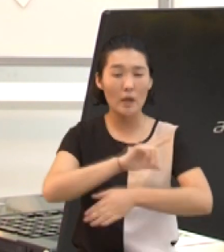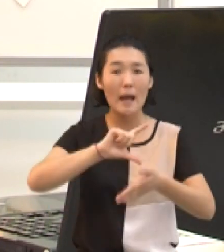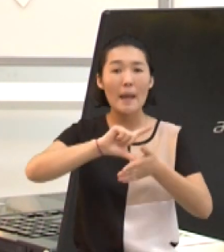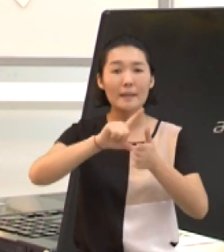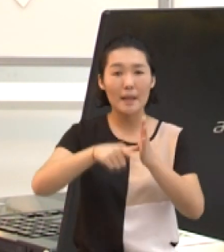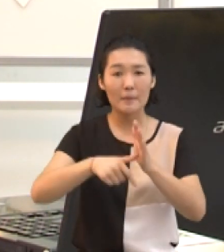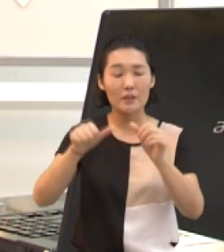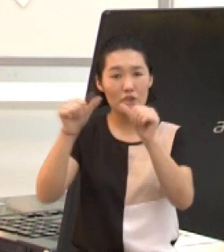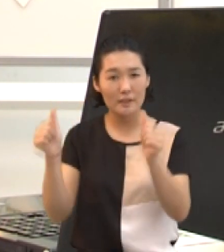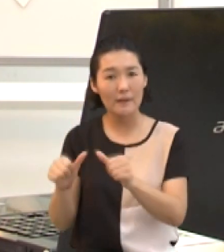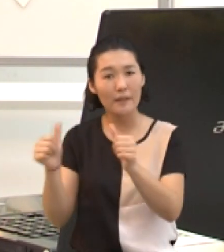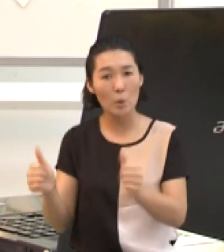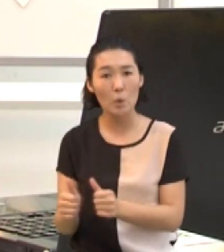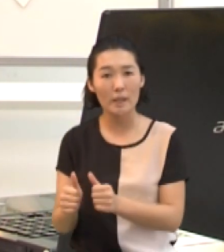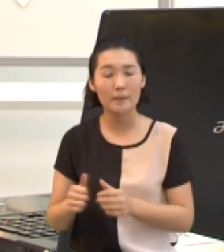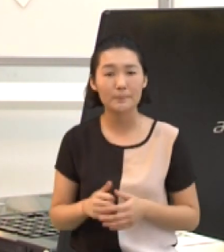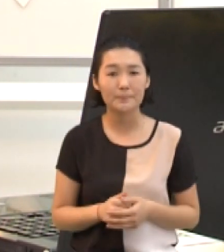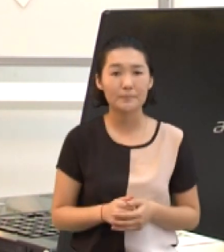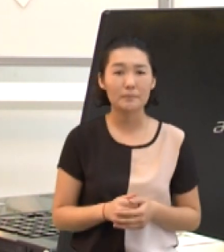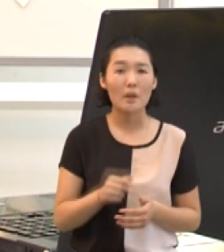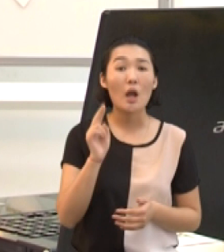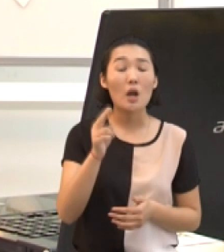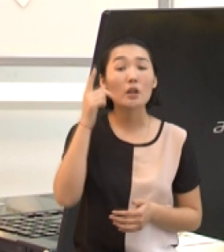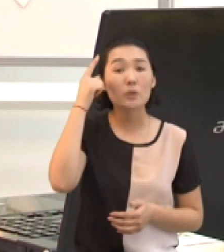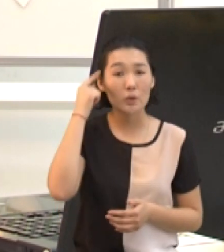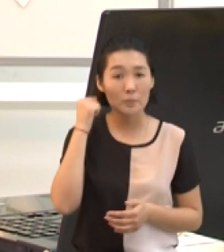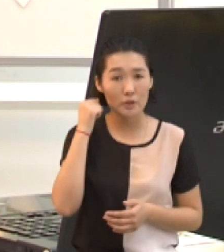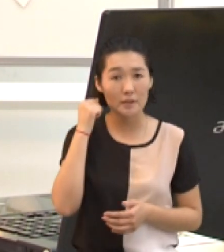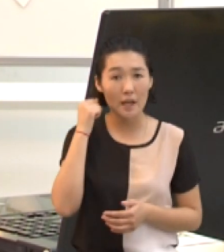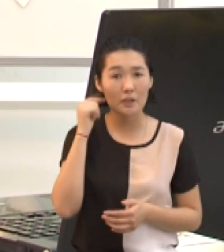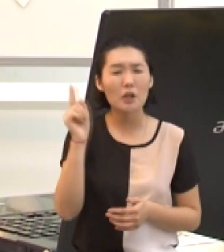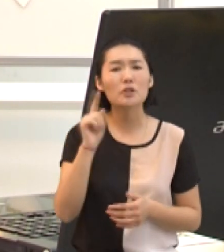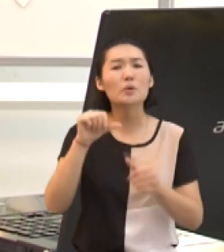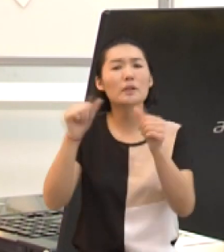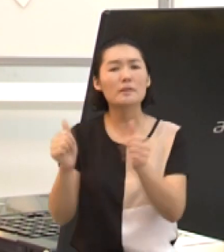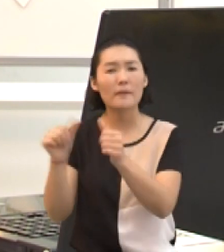геометрические фигуры. Кто-нибудь уже знает, что это за фигуры?